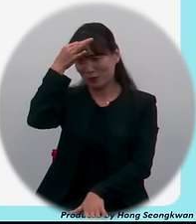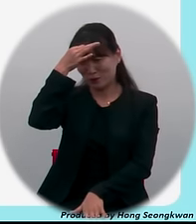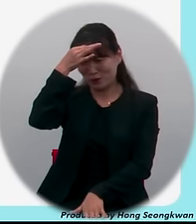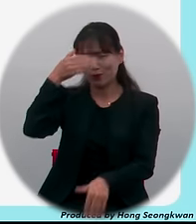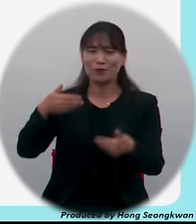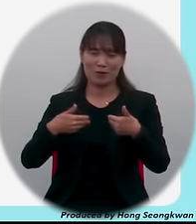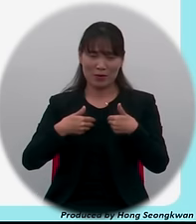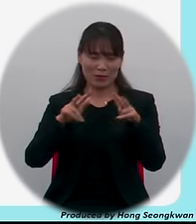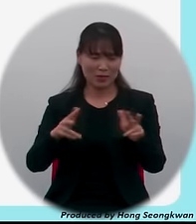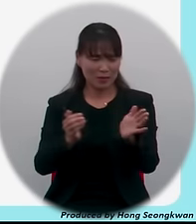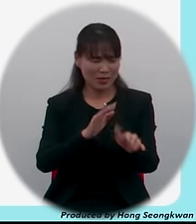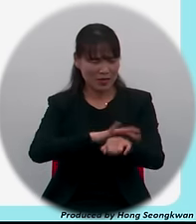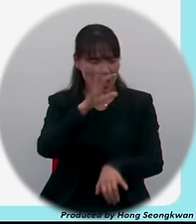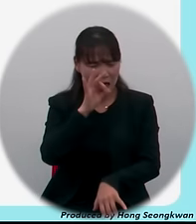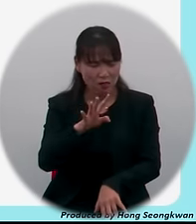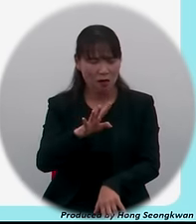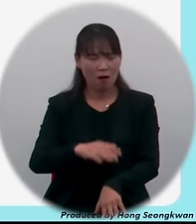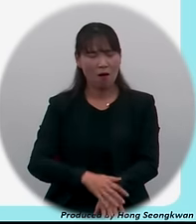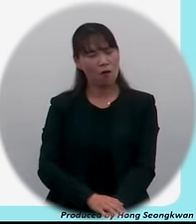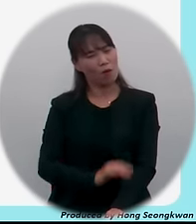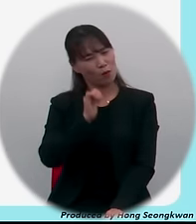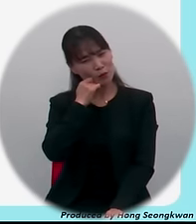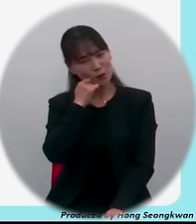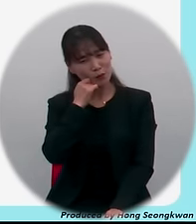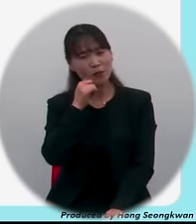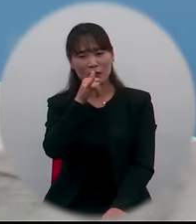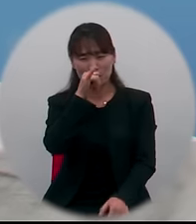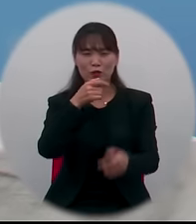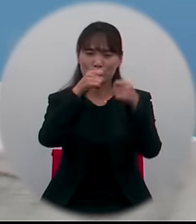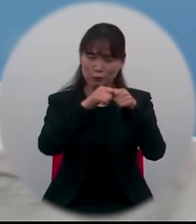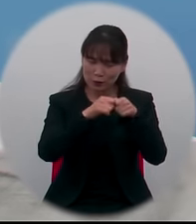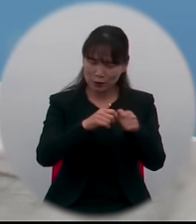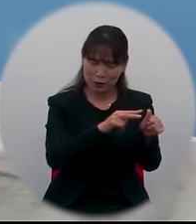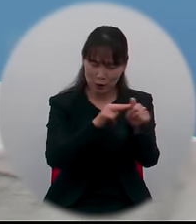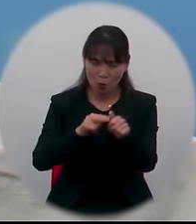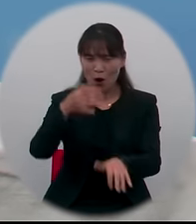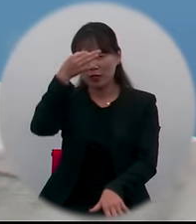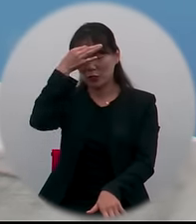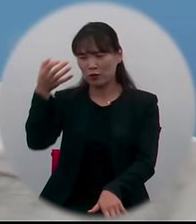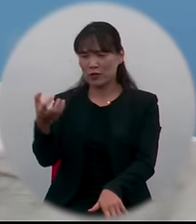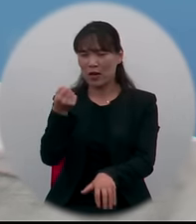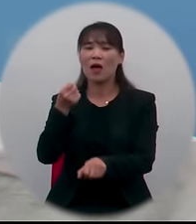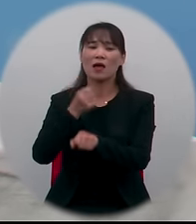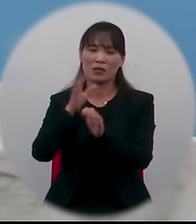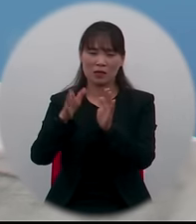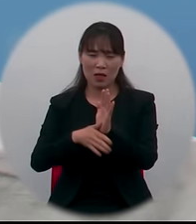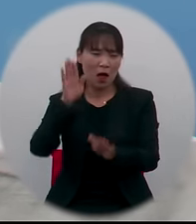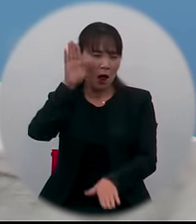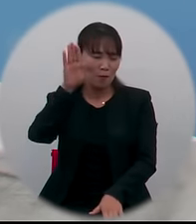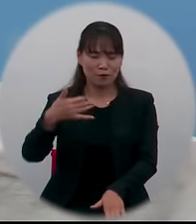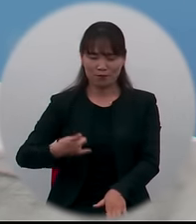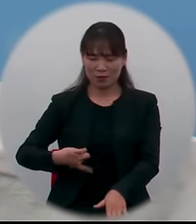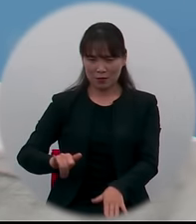정보와 기술을 가지고 하는 겁니다 지금까지 잘 안 됐었던 거 막막했기 때문이에요 그래서 구체적으로 정보와